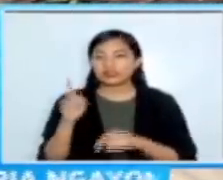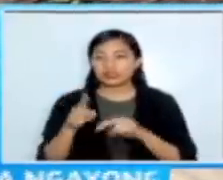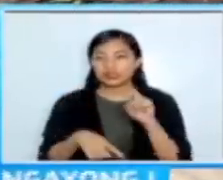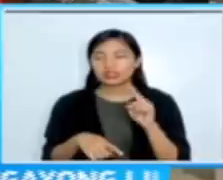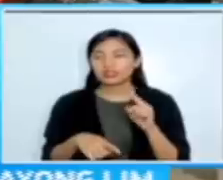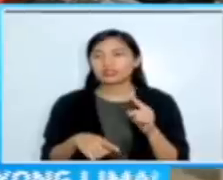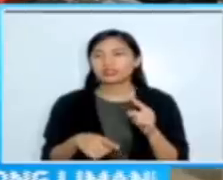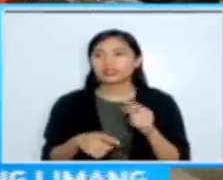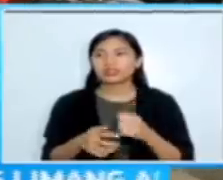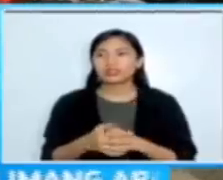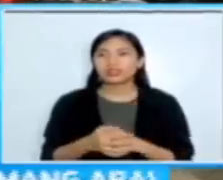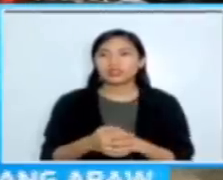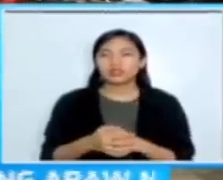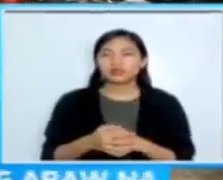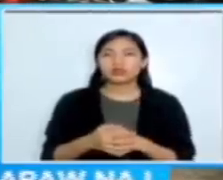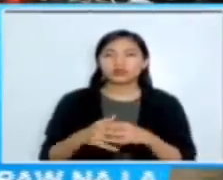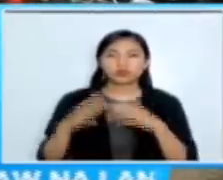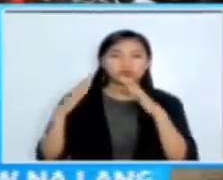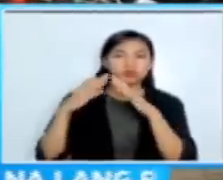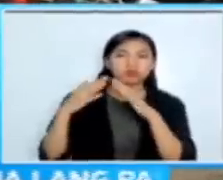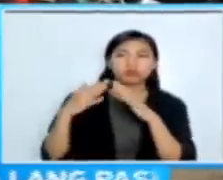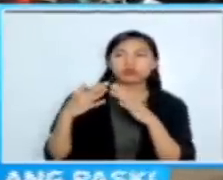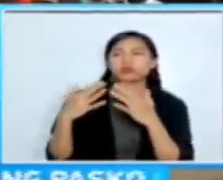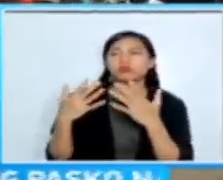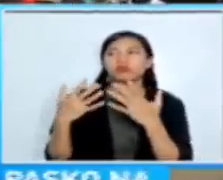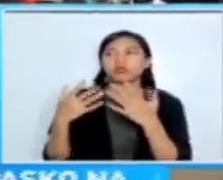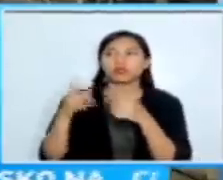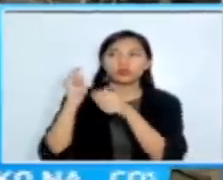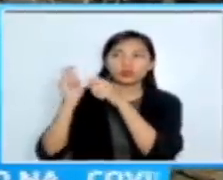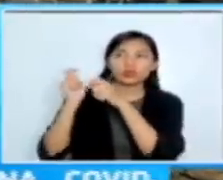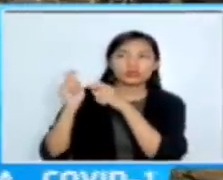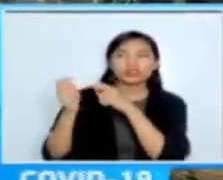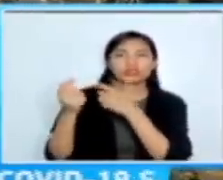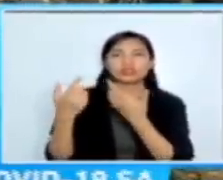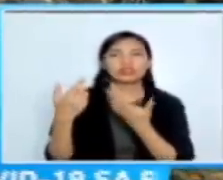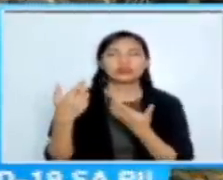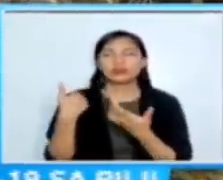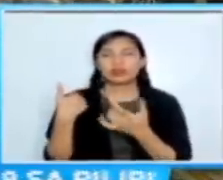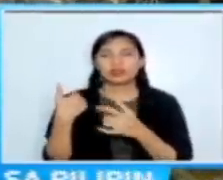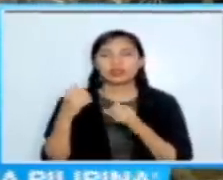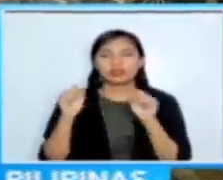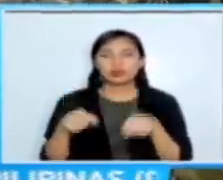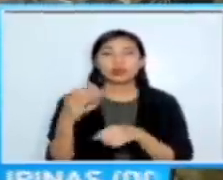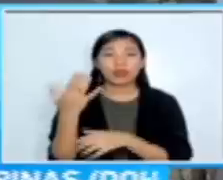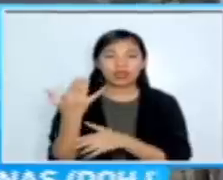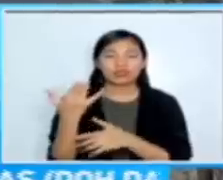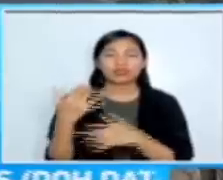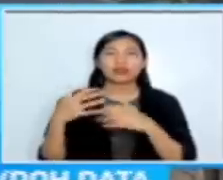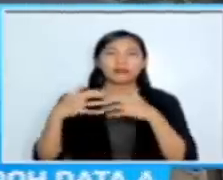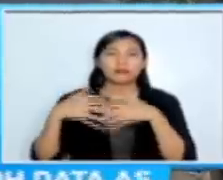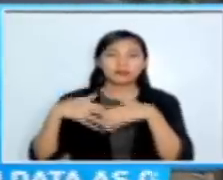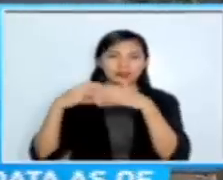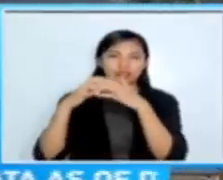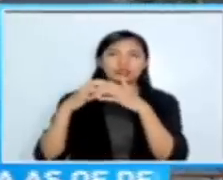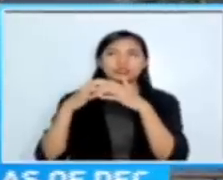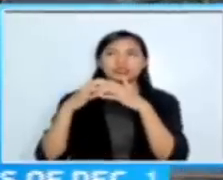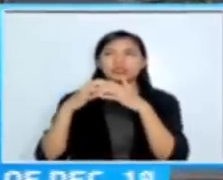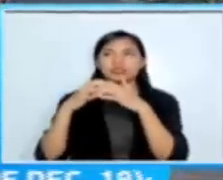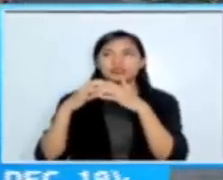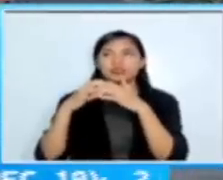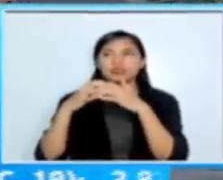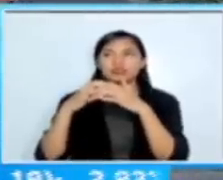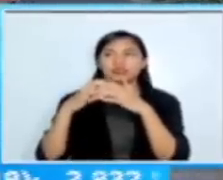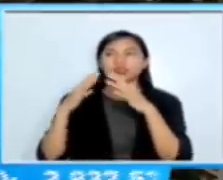yero, kahoy, at pako at martilyo. Kasi binibuild din po nila ang shelter nila. Kasi kahit po